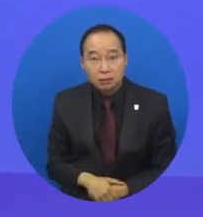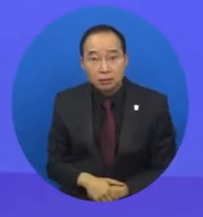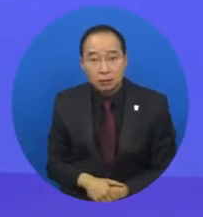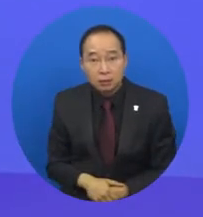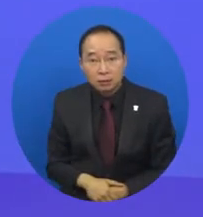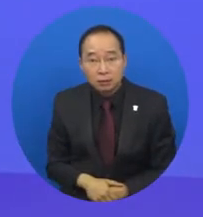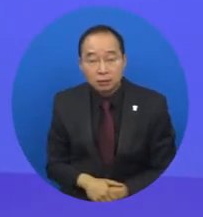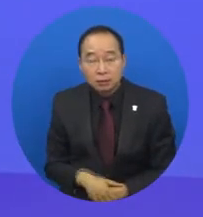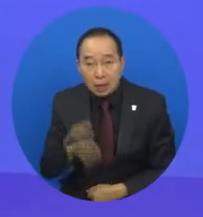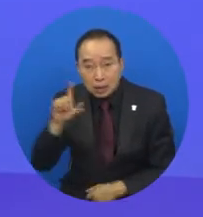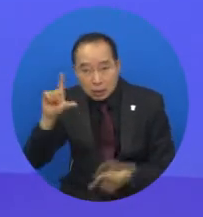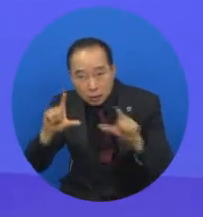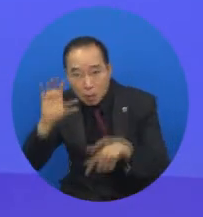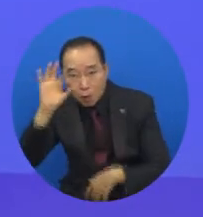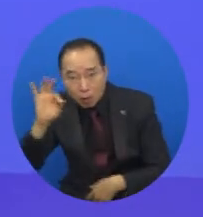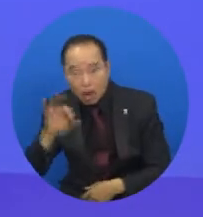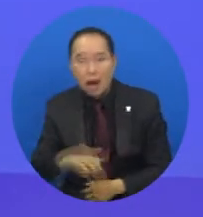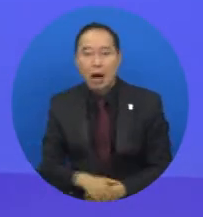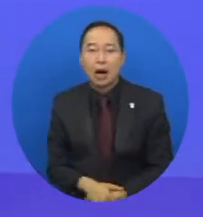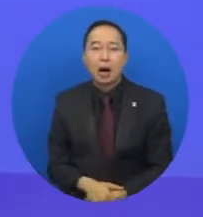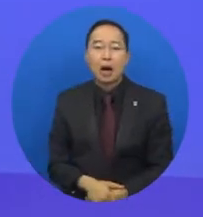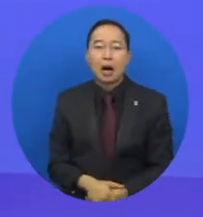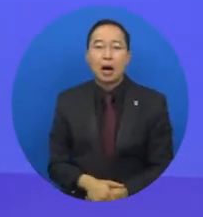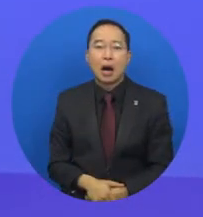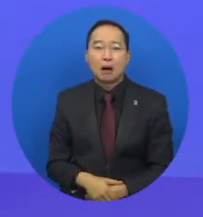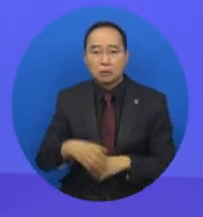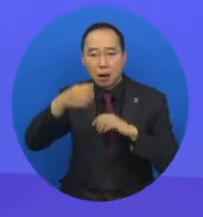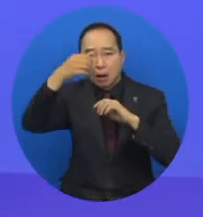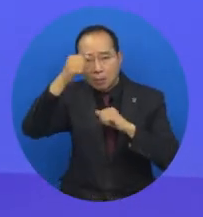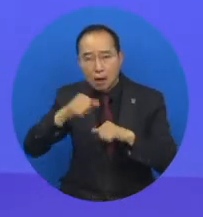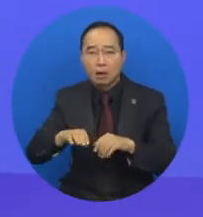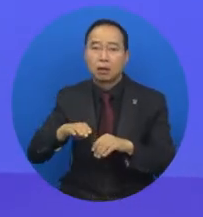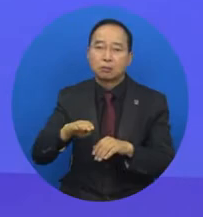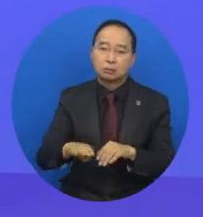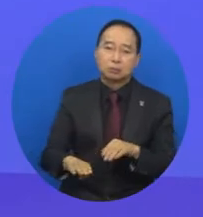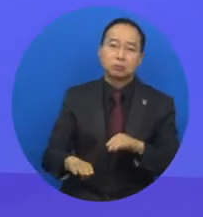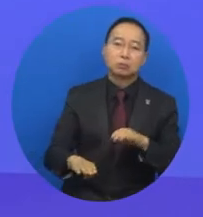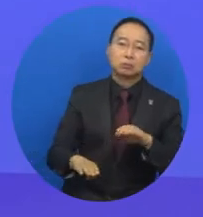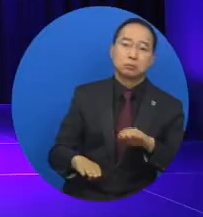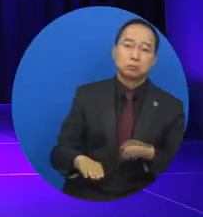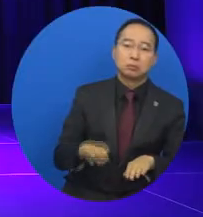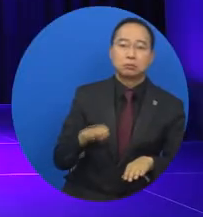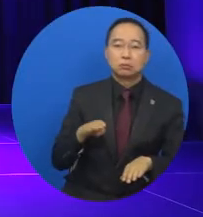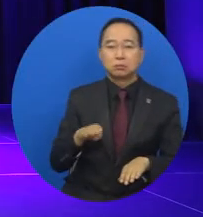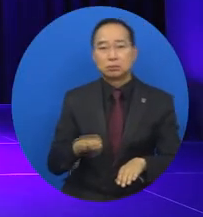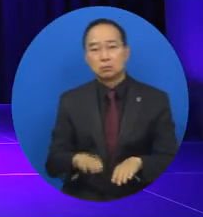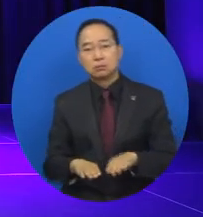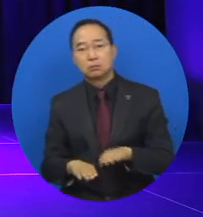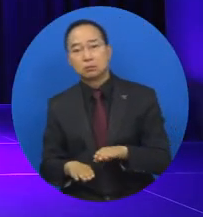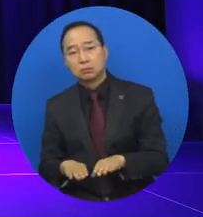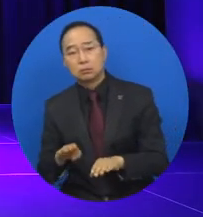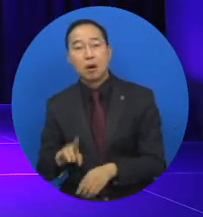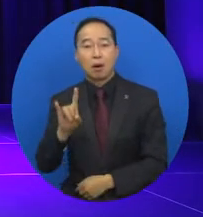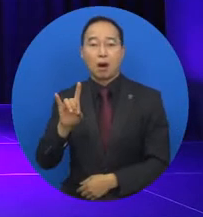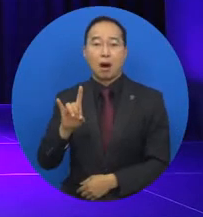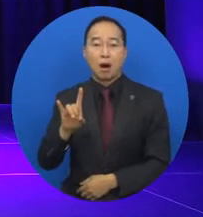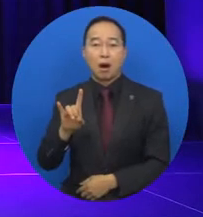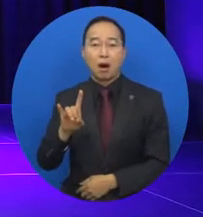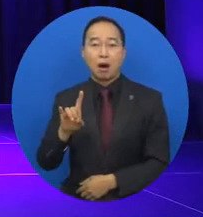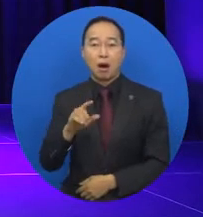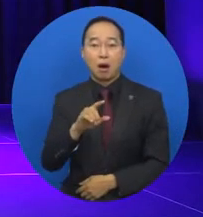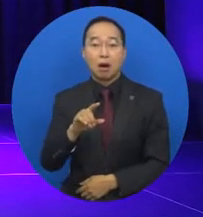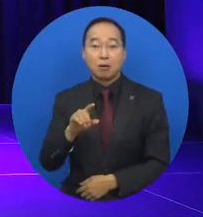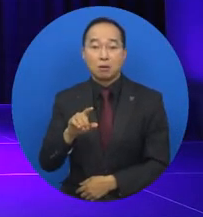아름답게 몸 관절들 다 움직이는 거라고 생각을 했지만 그 장면을 보면서 그냥 이 발을 맞추는